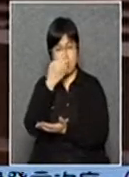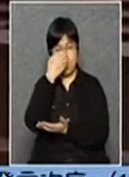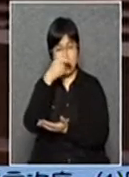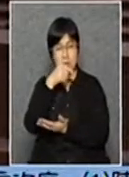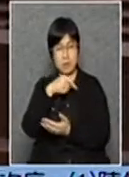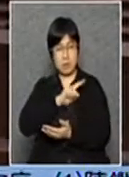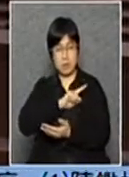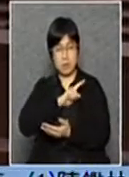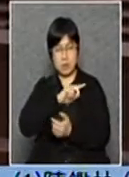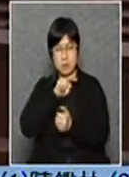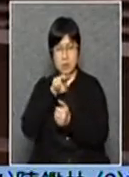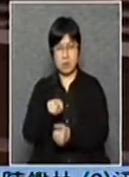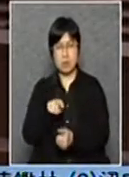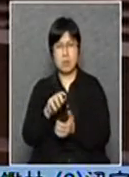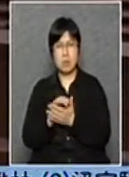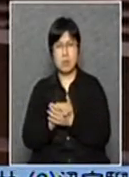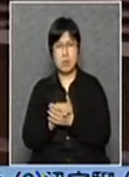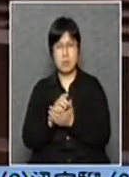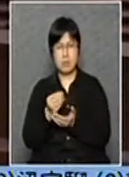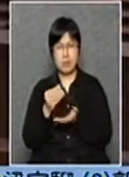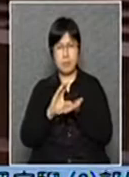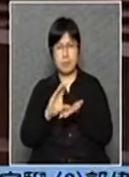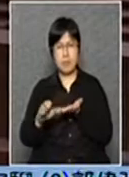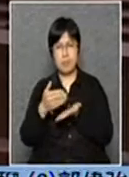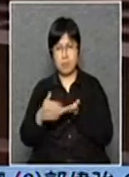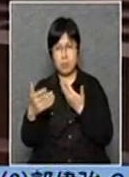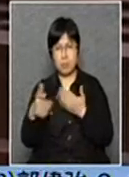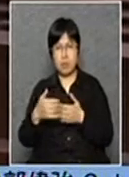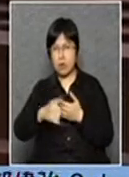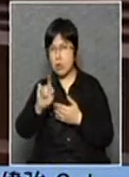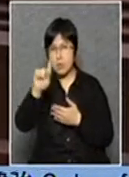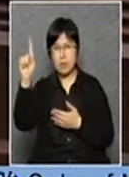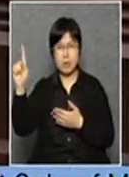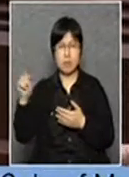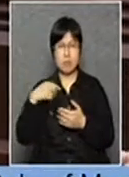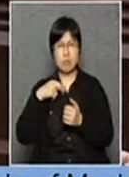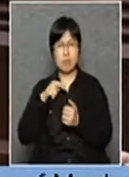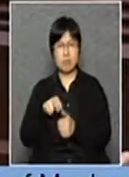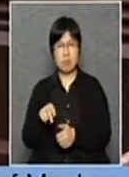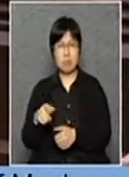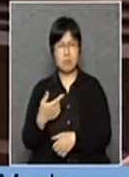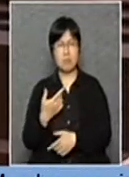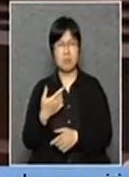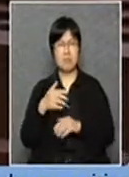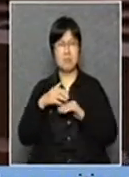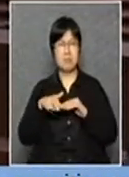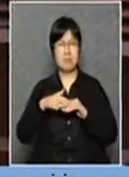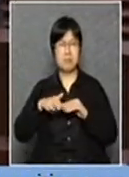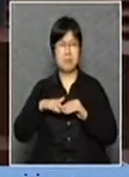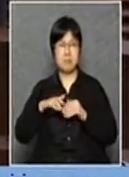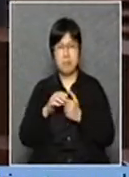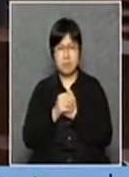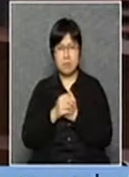在我們監管的我們撥了款之後的去向的錢的去向似乎都不好得幾多。主席，我們今早